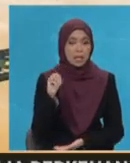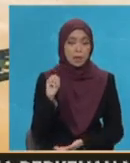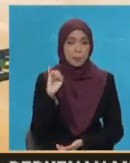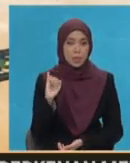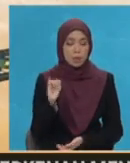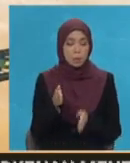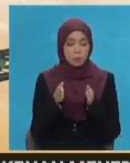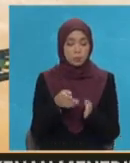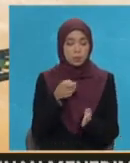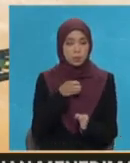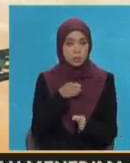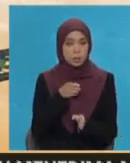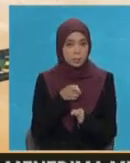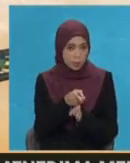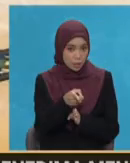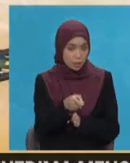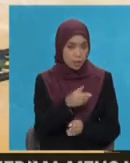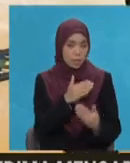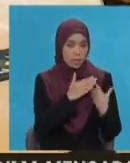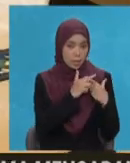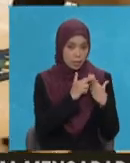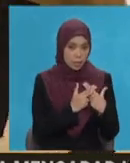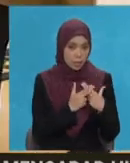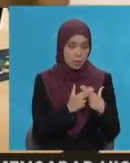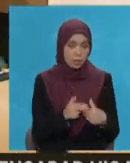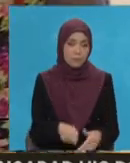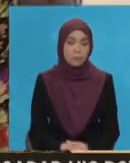angkatan bersenjata di Raja Brunei abdb